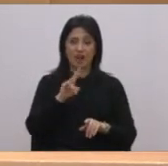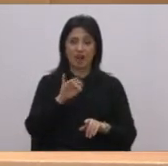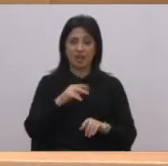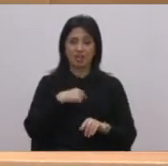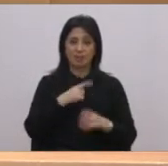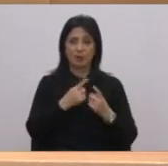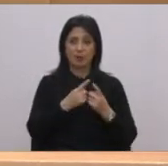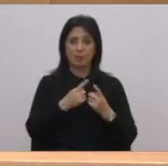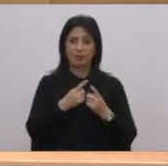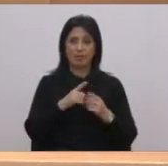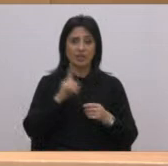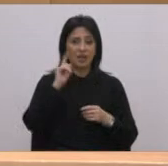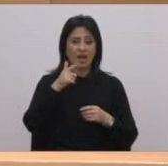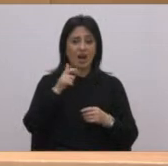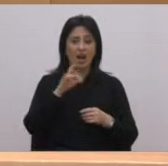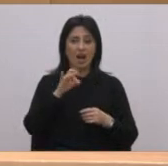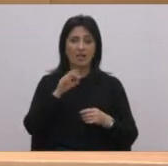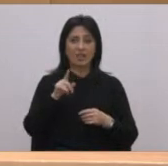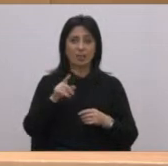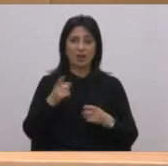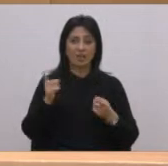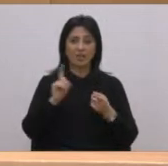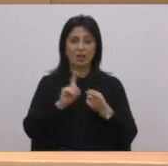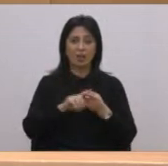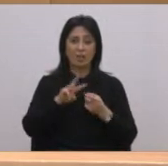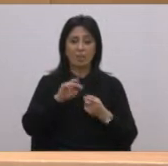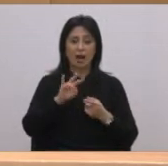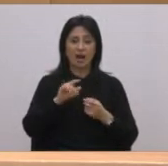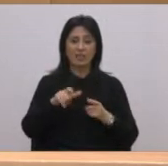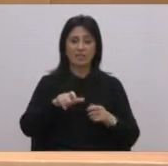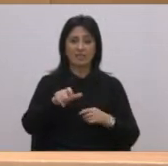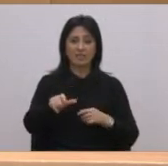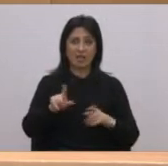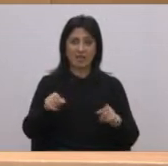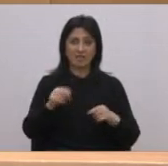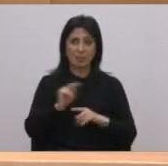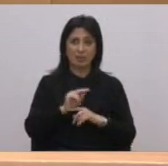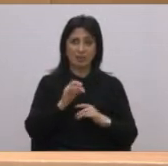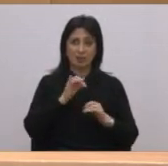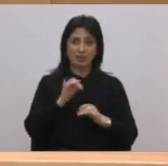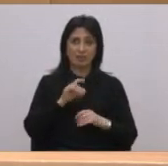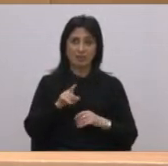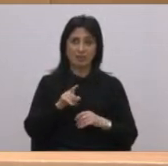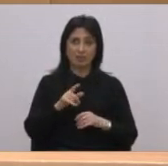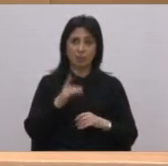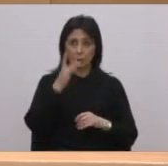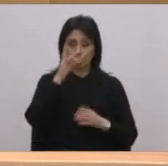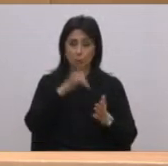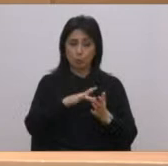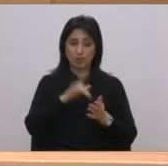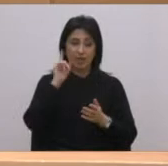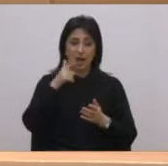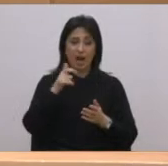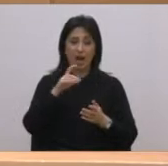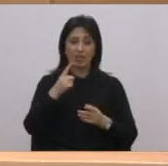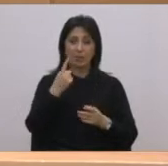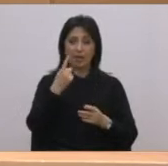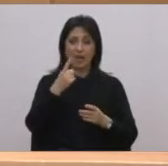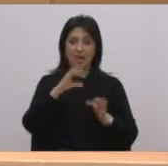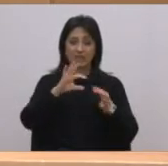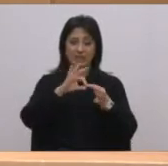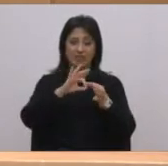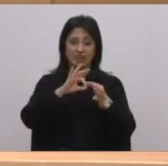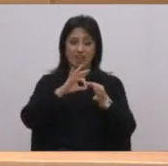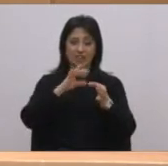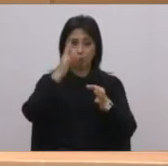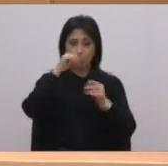კოლეგამ, გარდაბანი ვახტანგისის დამაკავშირებელი გზის რეაბილიტაციაზე ისაუბრა და რუსთავი გარდაბანი, ეს ერთი კვანძი არის,